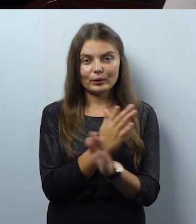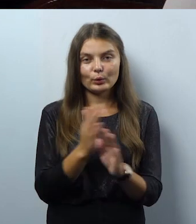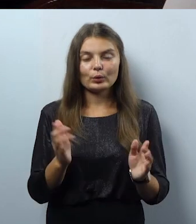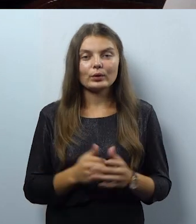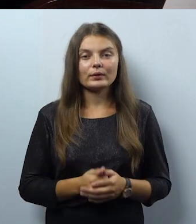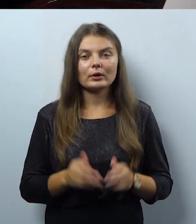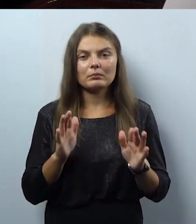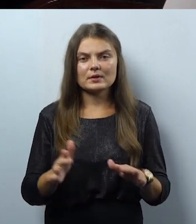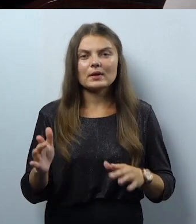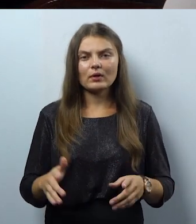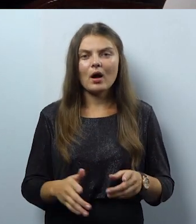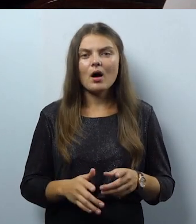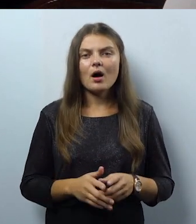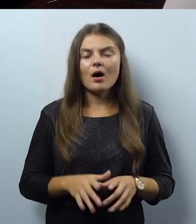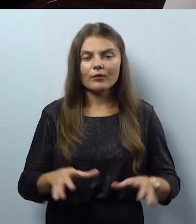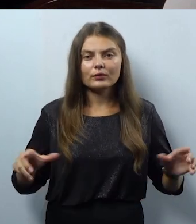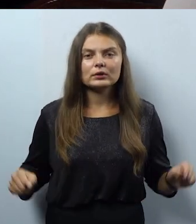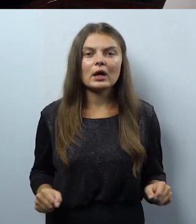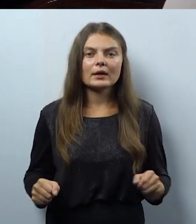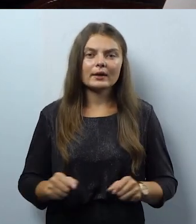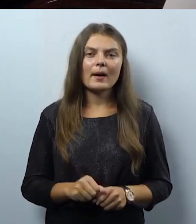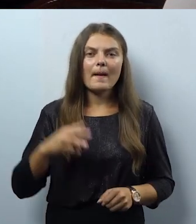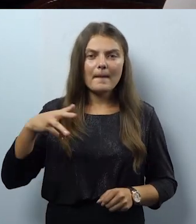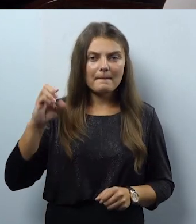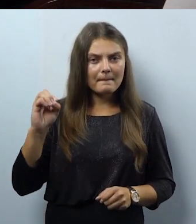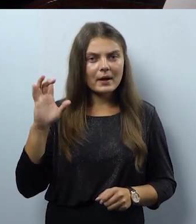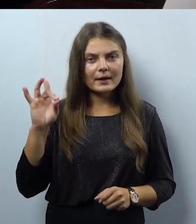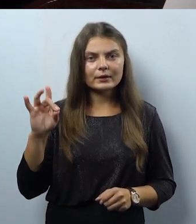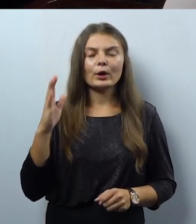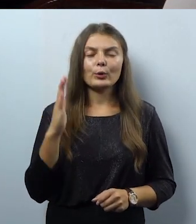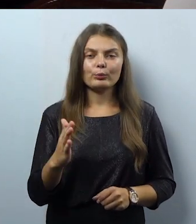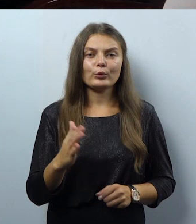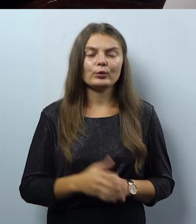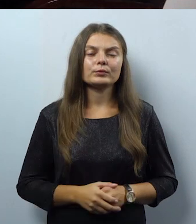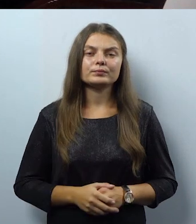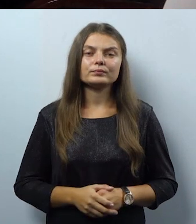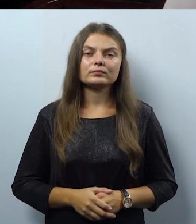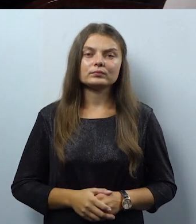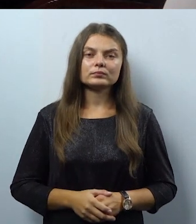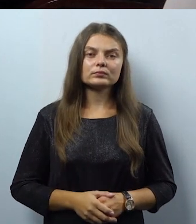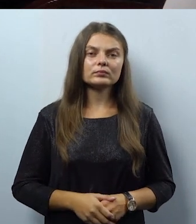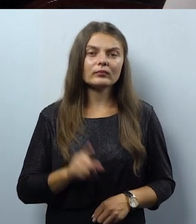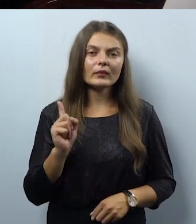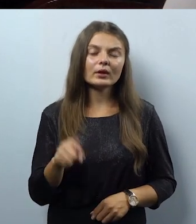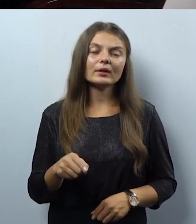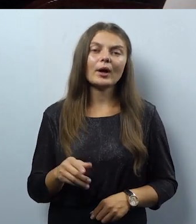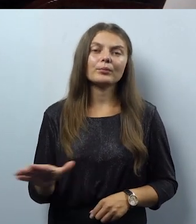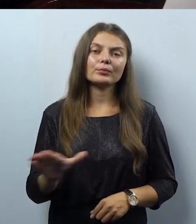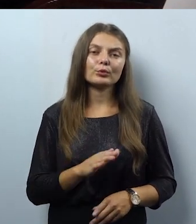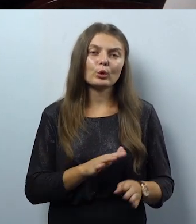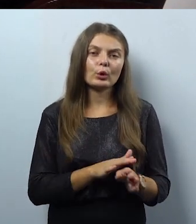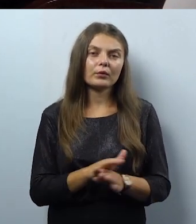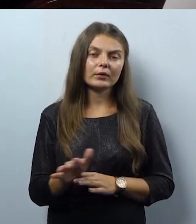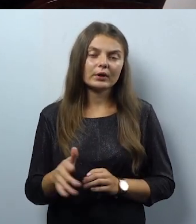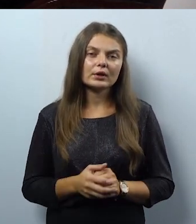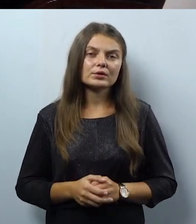влада на чолі з мером, з депутатським корпусом на це віче. На цьому віче було прийнято така от,